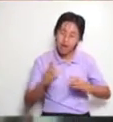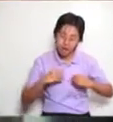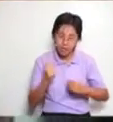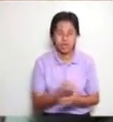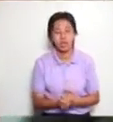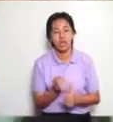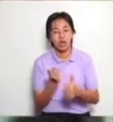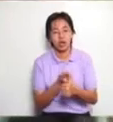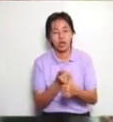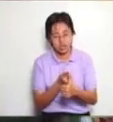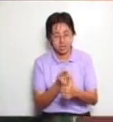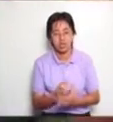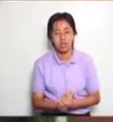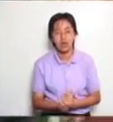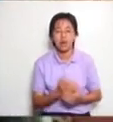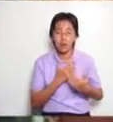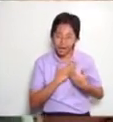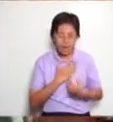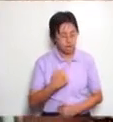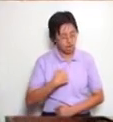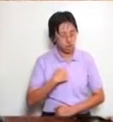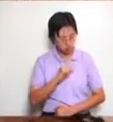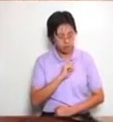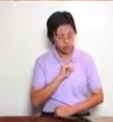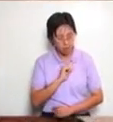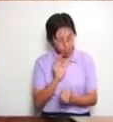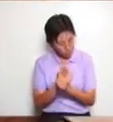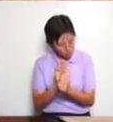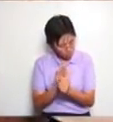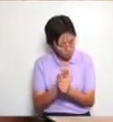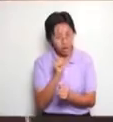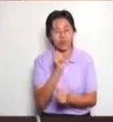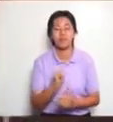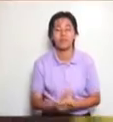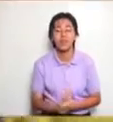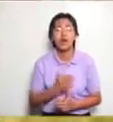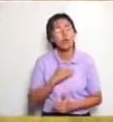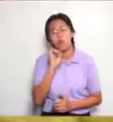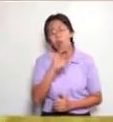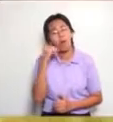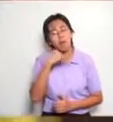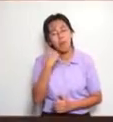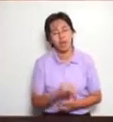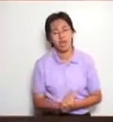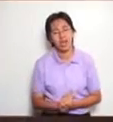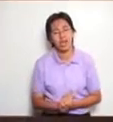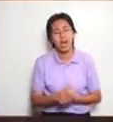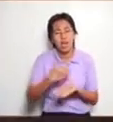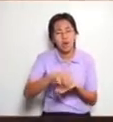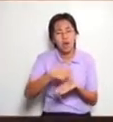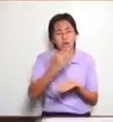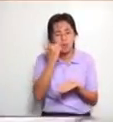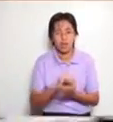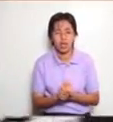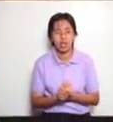รักใครทำหน้าที่ให้ดีทสุกับเขาใชมั้ยผมบอกเสมอมั่งคนก็แหม simplesmente ทำไมต้องเล่าเรื่น ภ